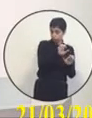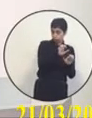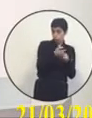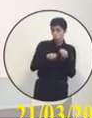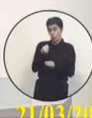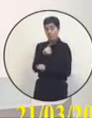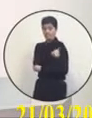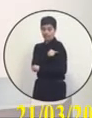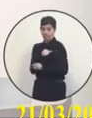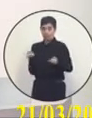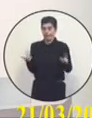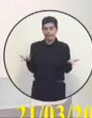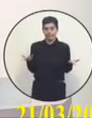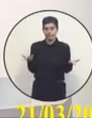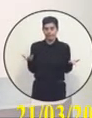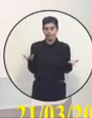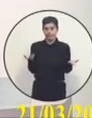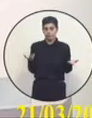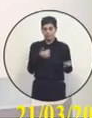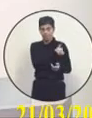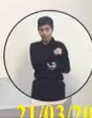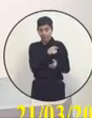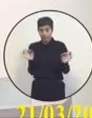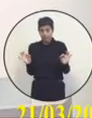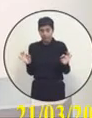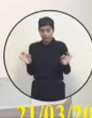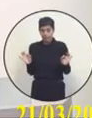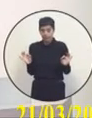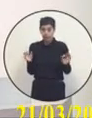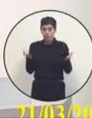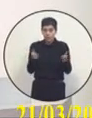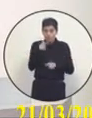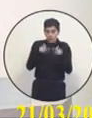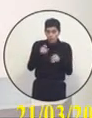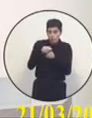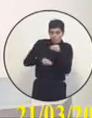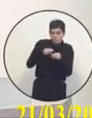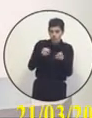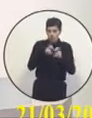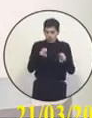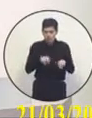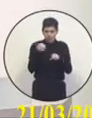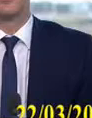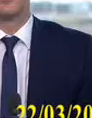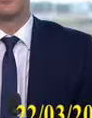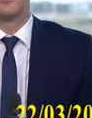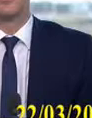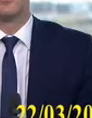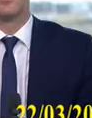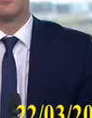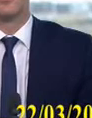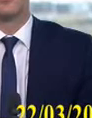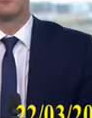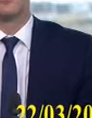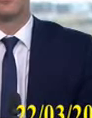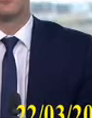Comme nous n'avons pas de vaccination dans le cadre du Covid-19, mais que les chercheurs du monde entier ne travaillent qu'à cela désormais. Première question donc,